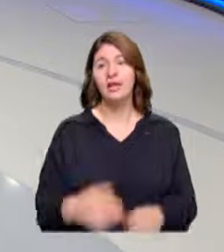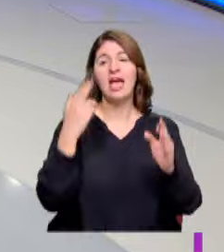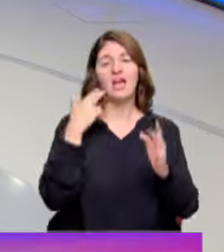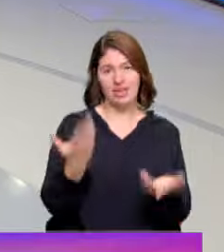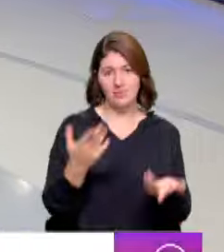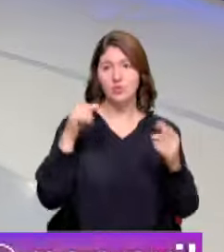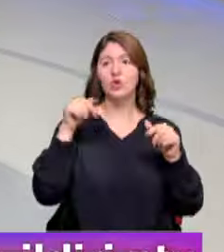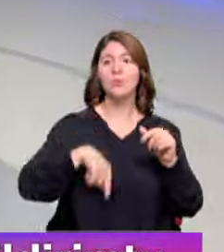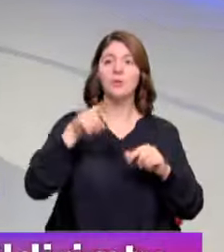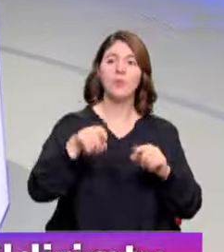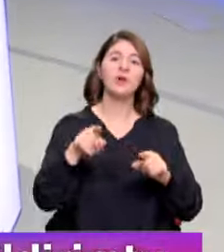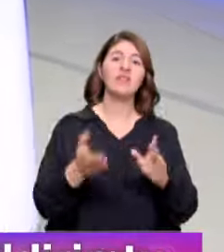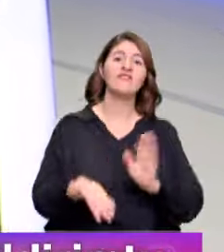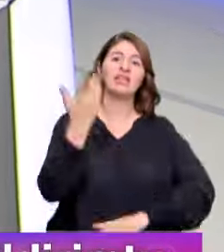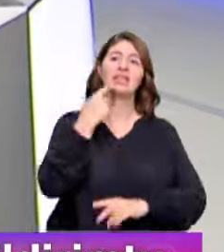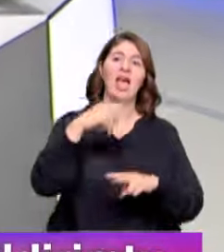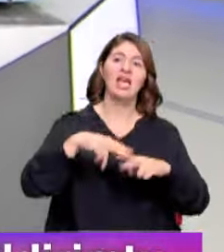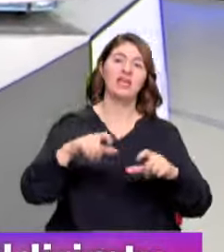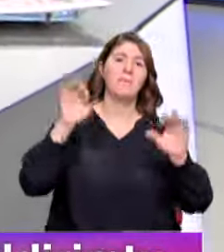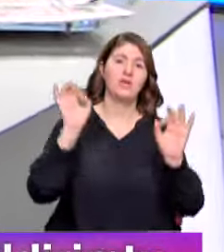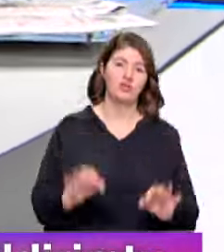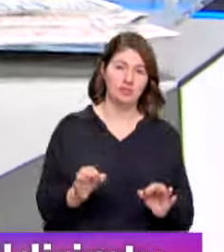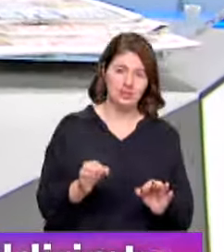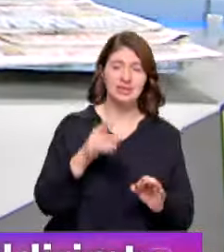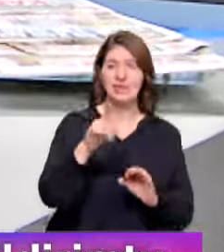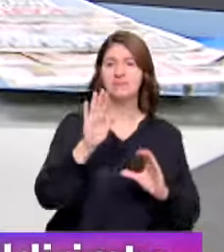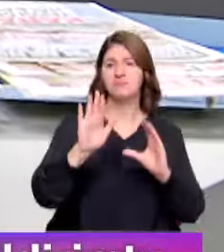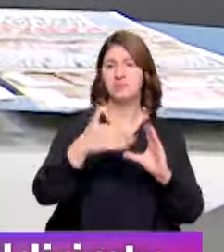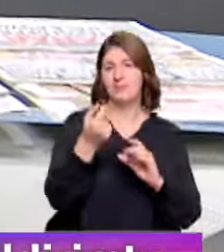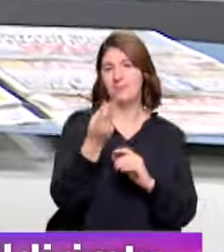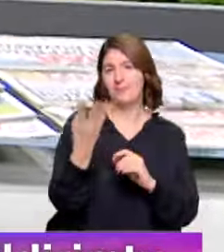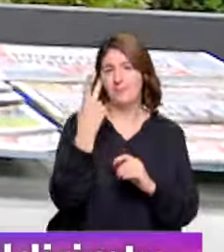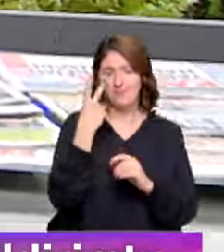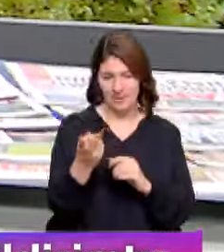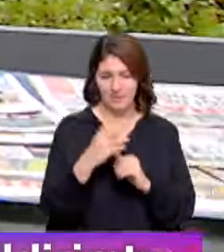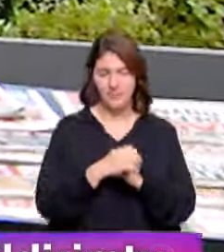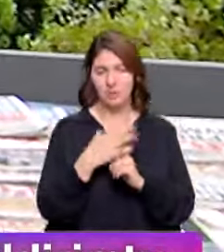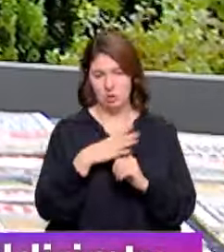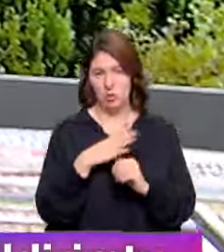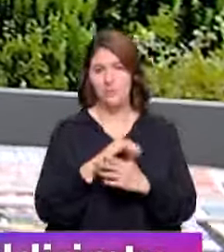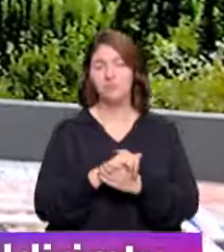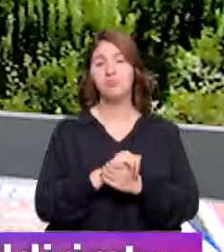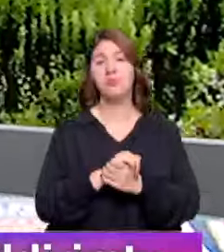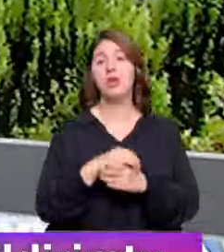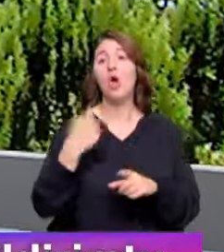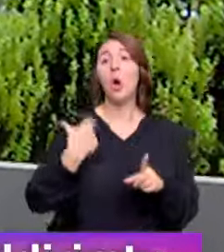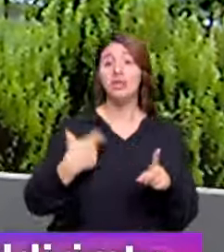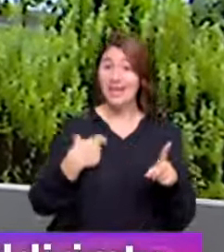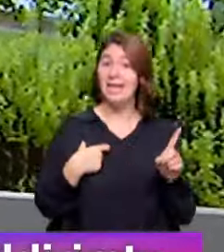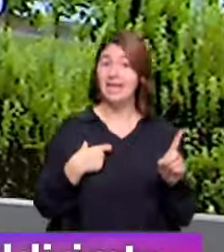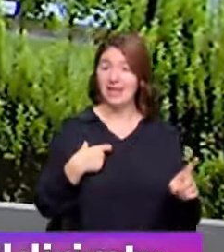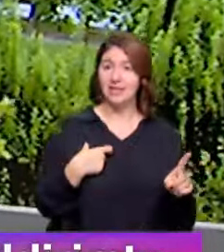Efendim, güne bu sabah bu kadar da fazla etiketiyle başladık. Sizden gelen birkaç mesajı daha paylaşayım istiyorum.